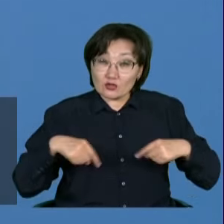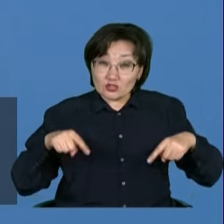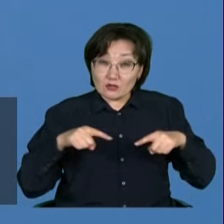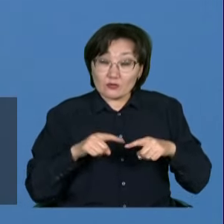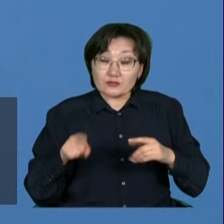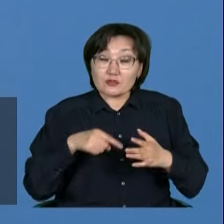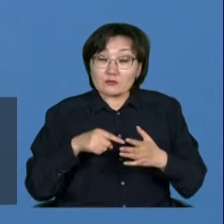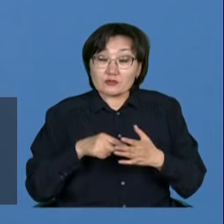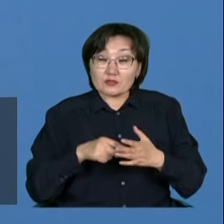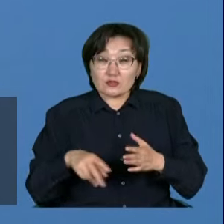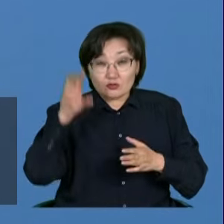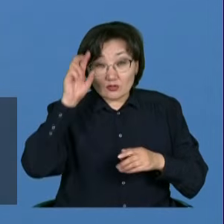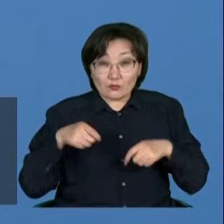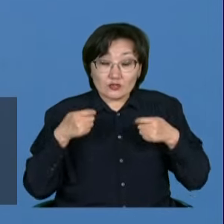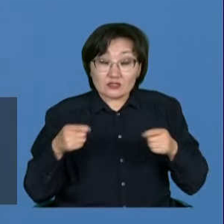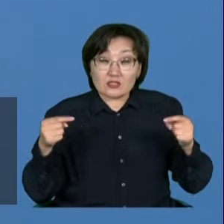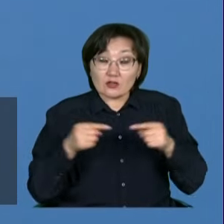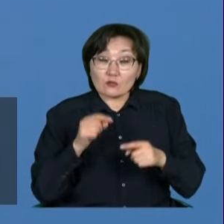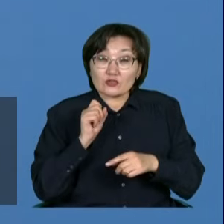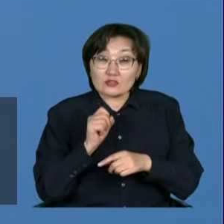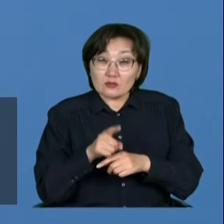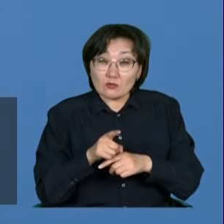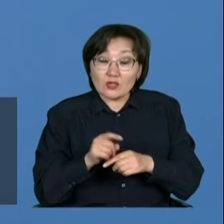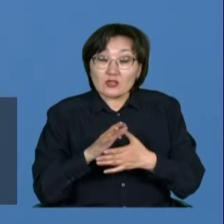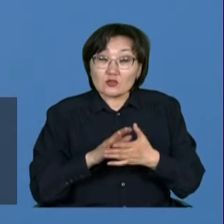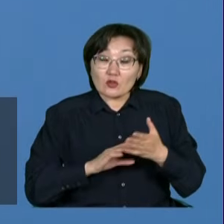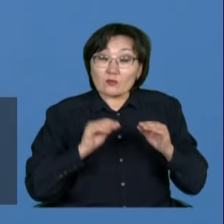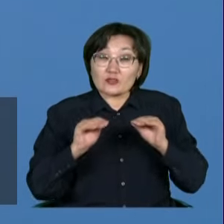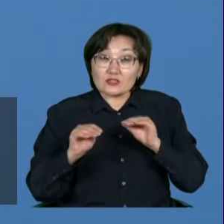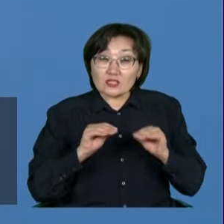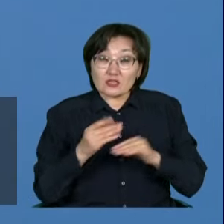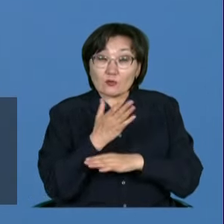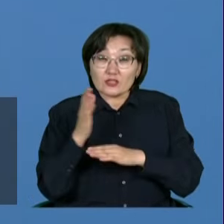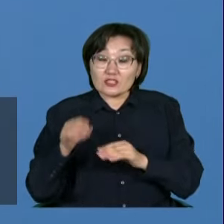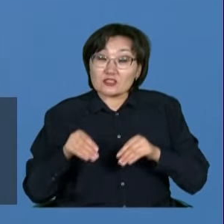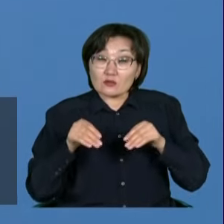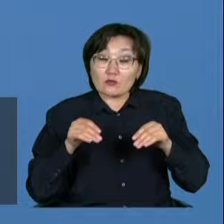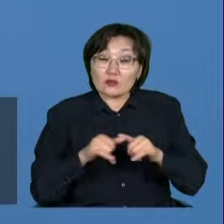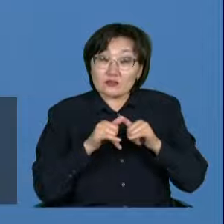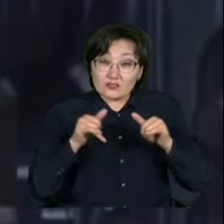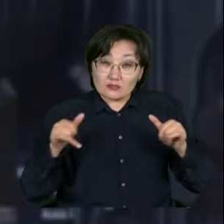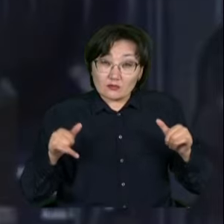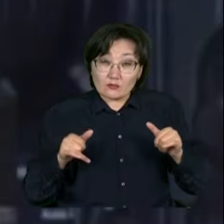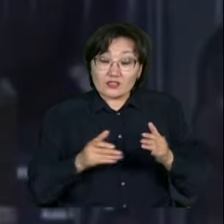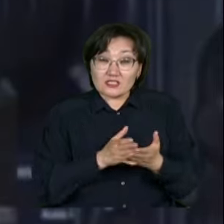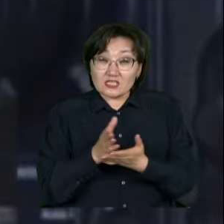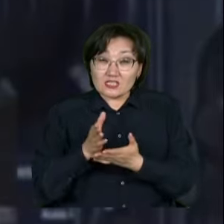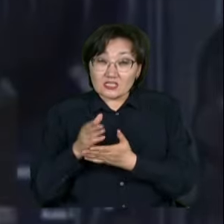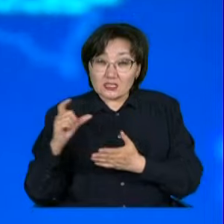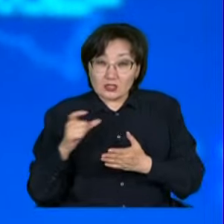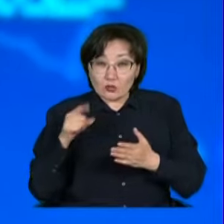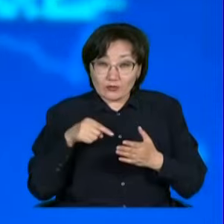глава государства дал конкретные поручения по дальнейшему благоустройству, озеленению города и развитию отраслей экономики